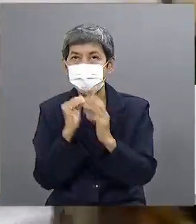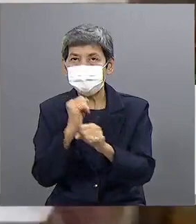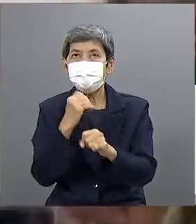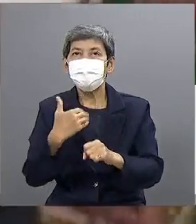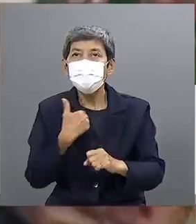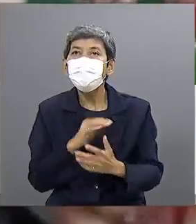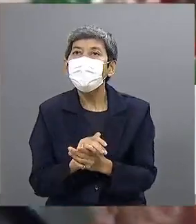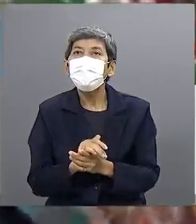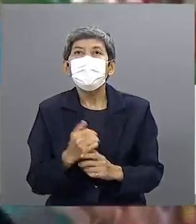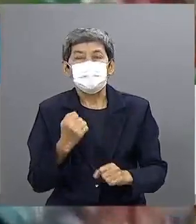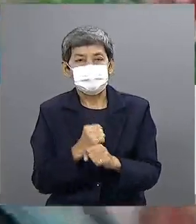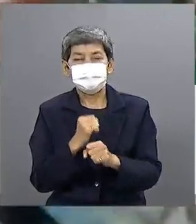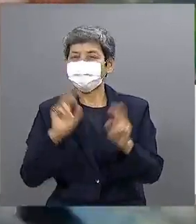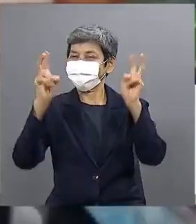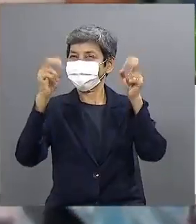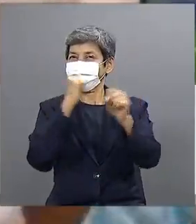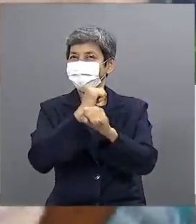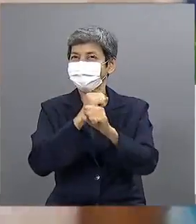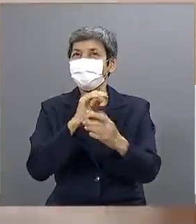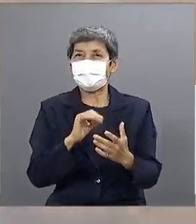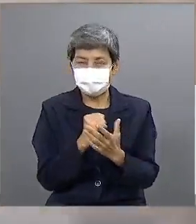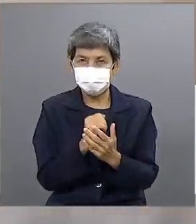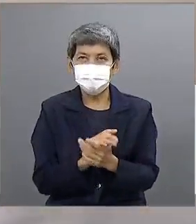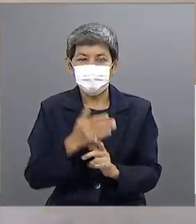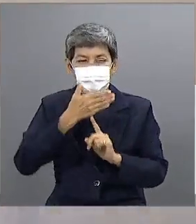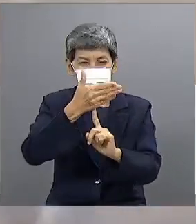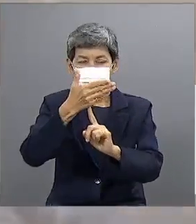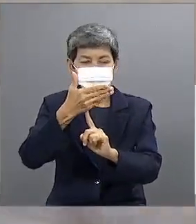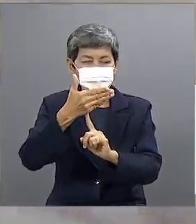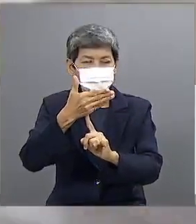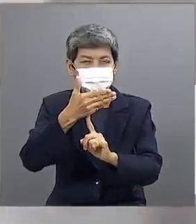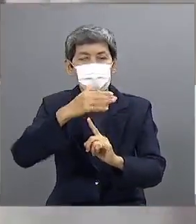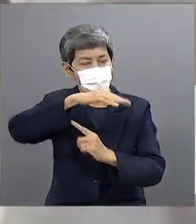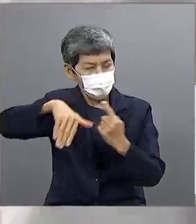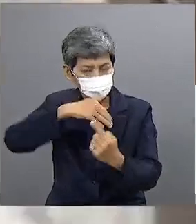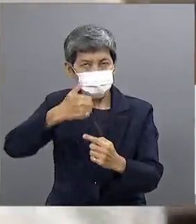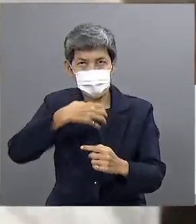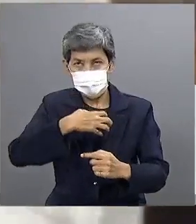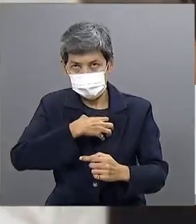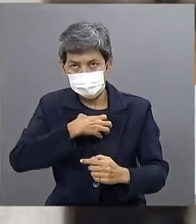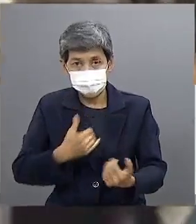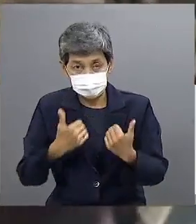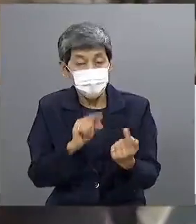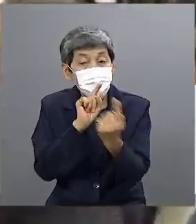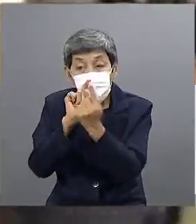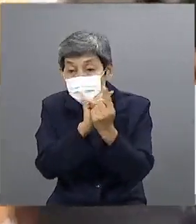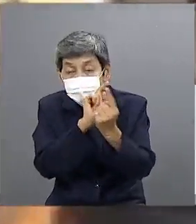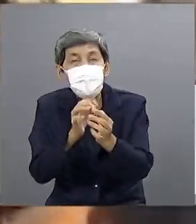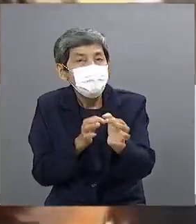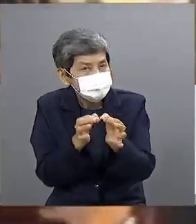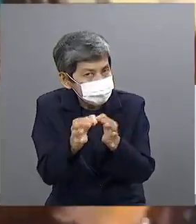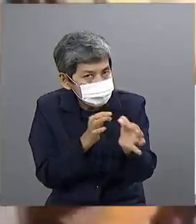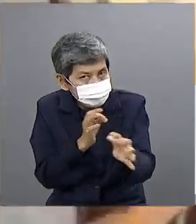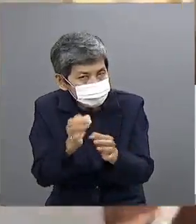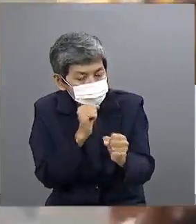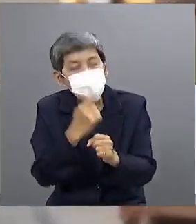ช้คอนเซ็ปต์ลดการใช้ป้ายหาเสียงเพื่อสิ่งแวดล้อมระหว่างลงพื้นที่ก็ชี้แจงนโยบายเป็นตามปกตินะ